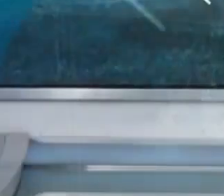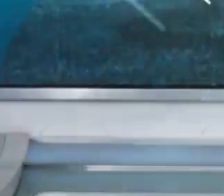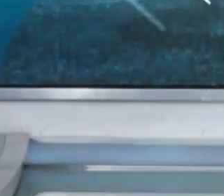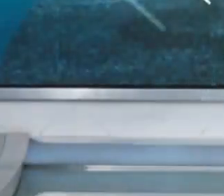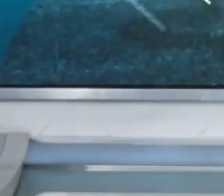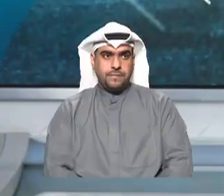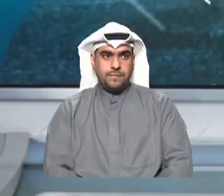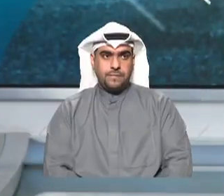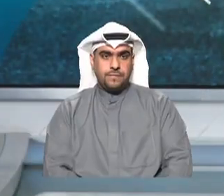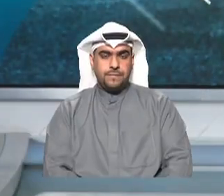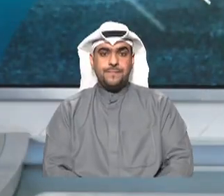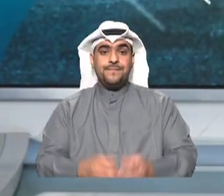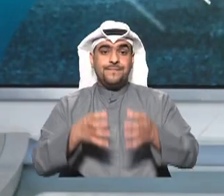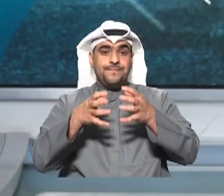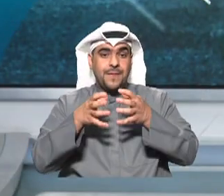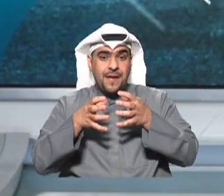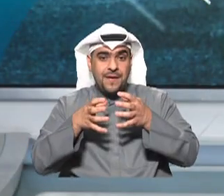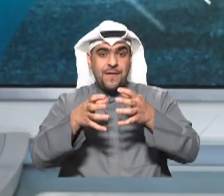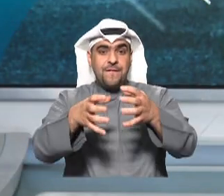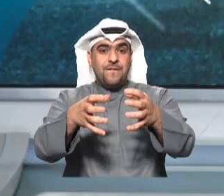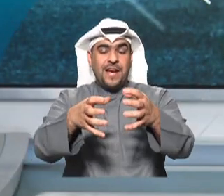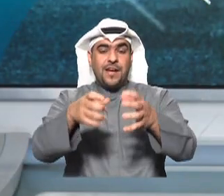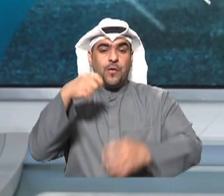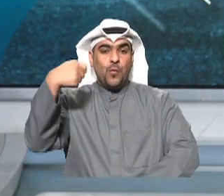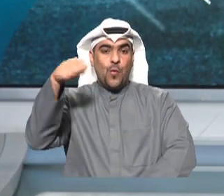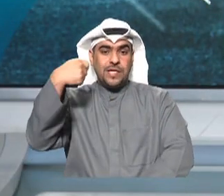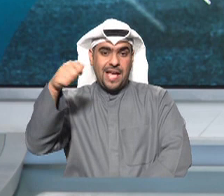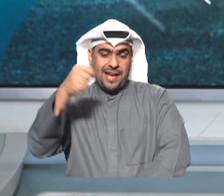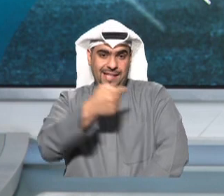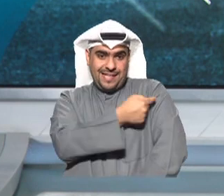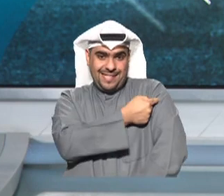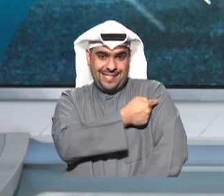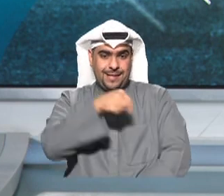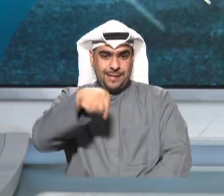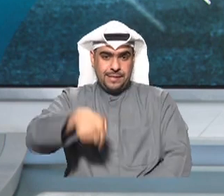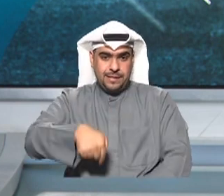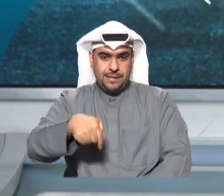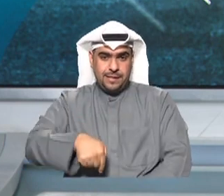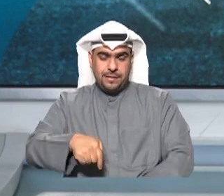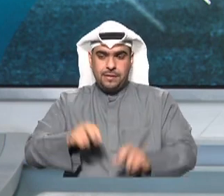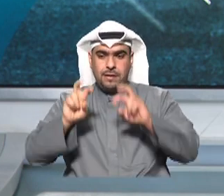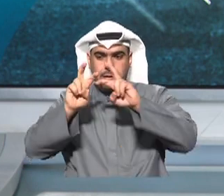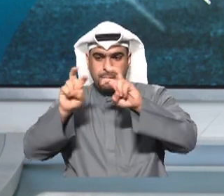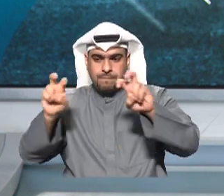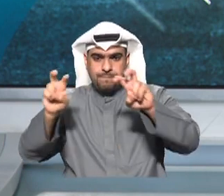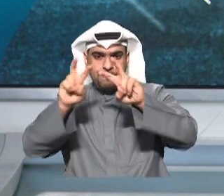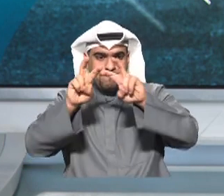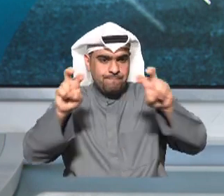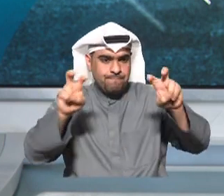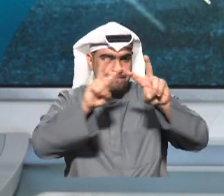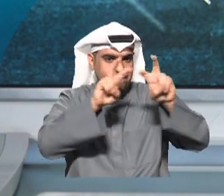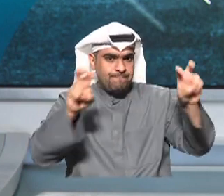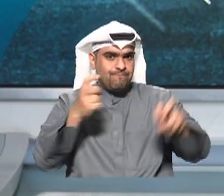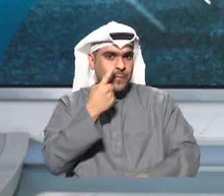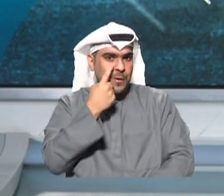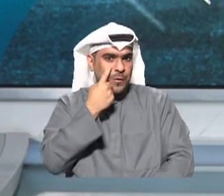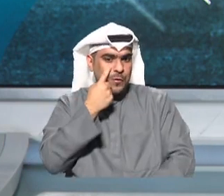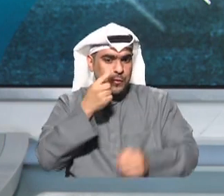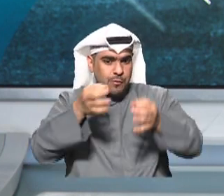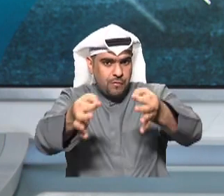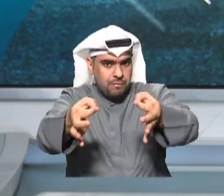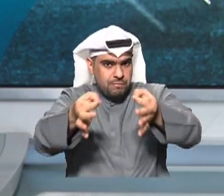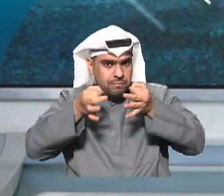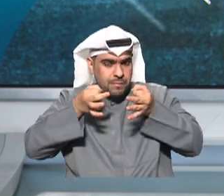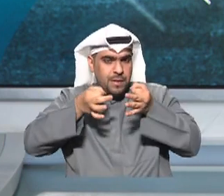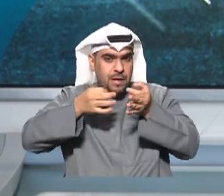تواصل الفرق الميدانية المعنية بمتابعة تطبيق الاشتراطات الصحية جولاتها للتأكد من الالتزام